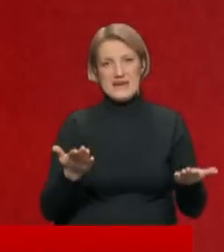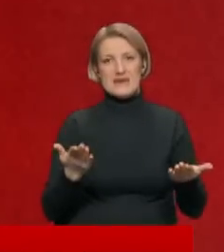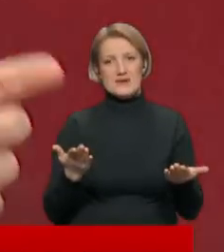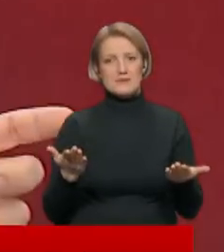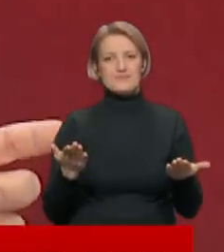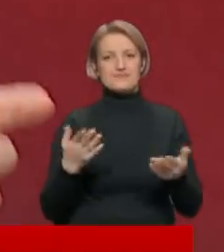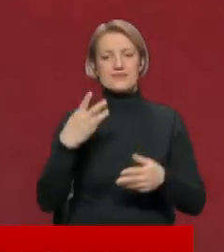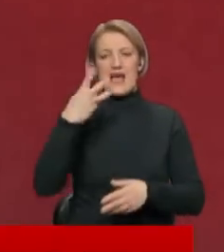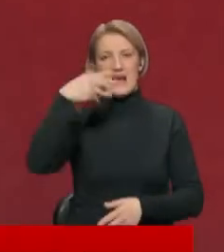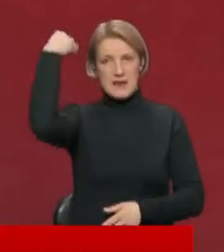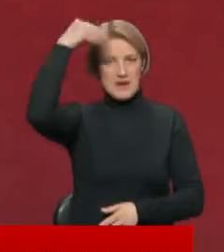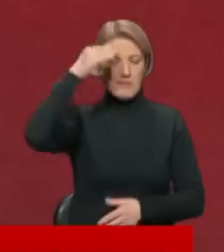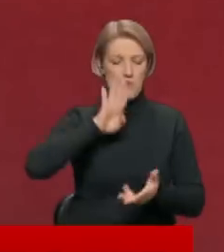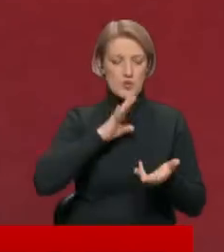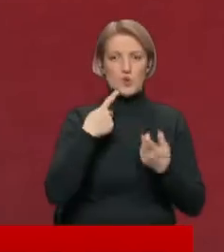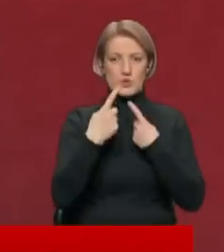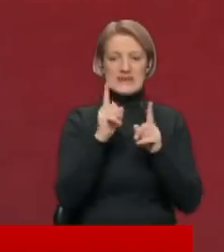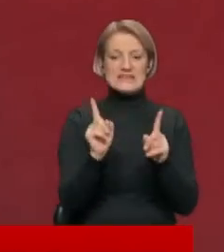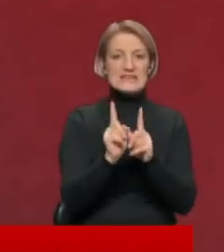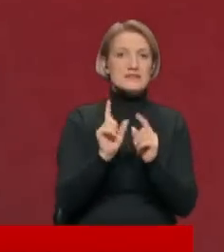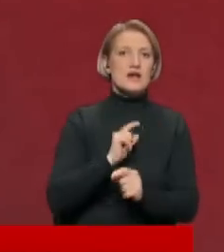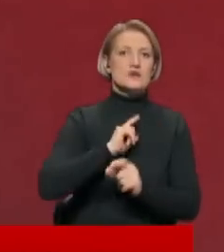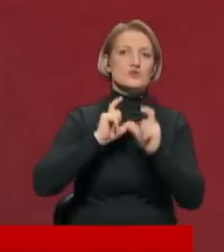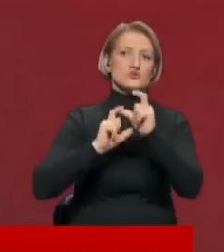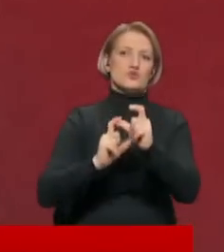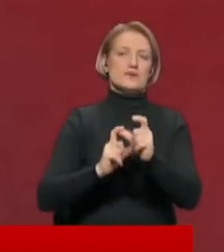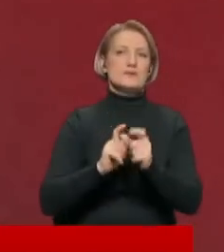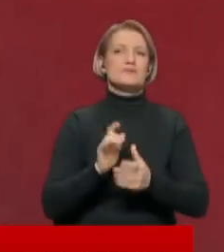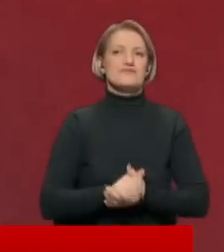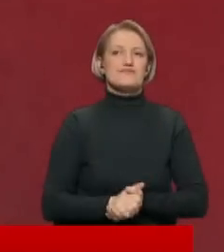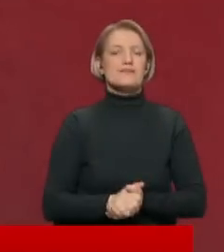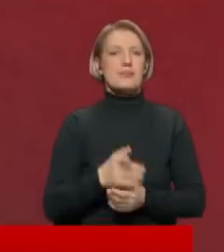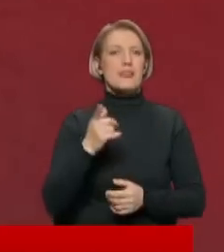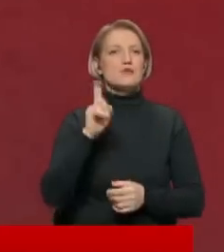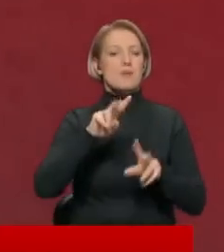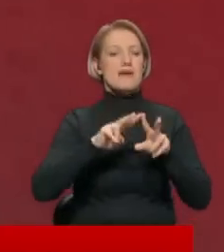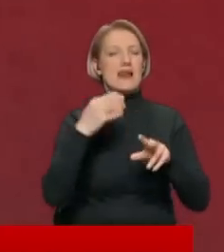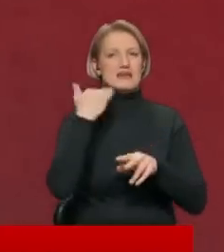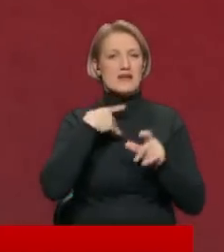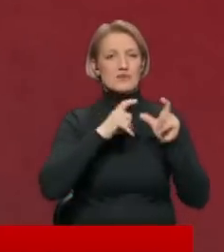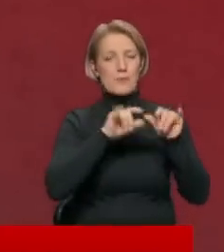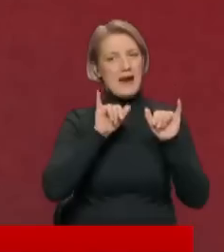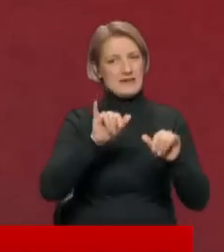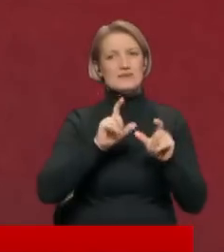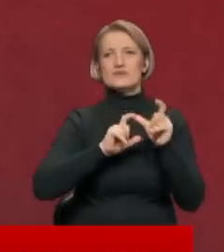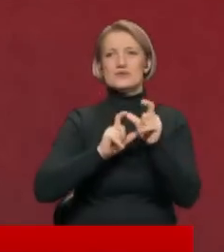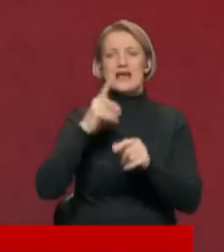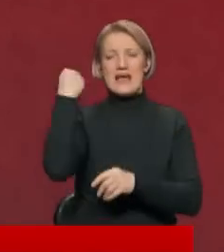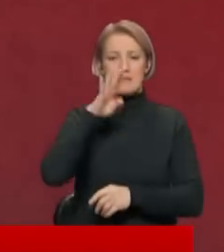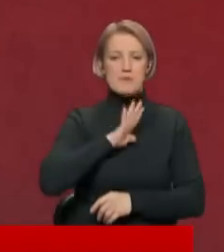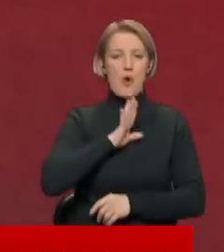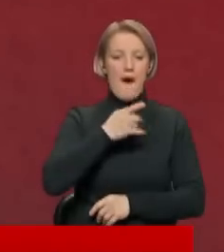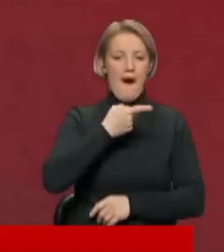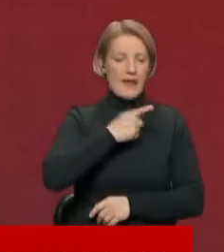Ekrem imamoğlu'nu konuştuk kısacık soracağım ve sonra da Sayın akşener'e sorduğum soruya geleceğim Ekrem imamoğlu'nun